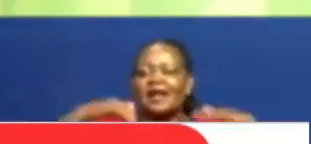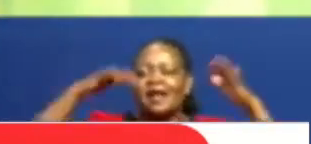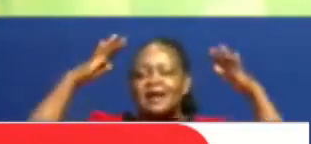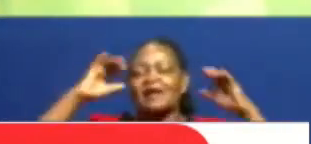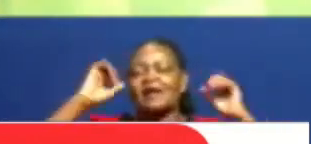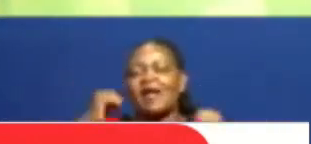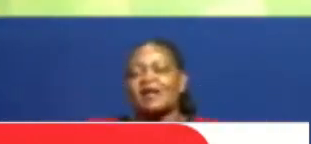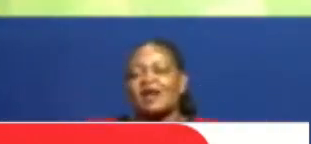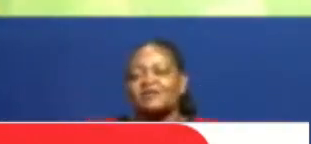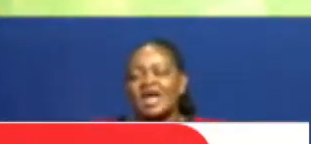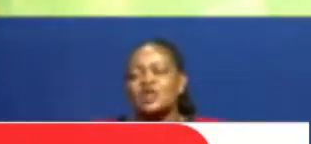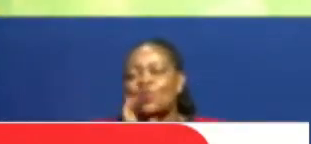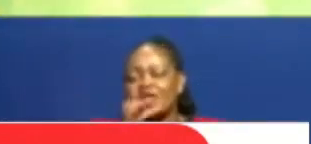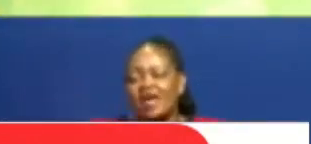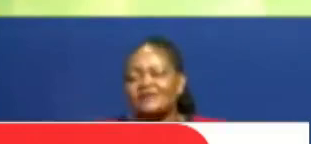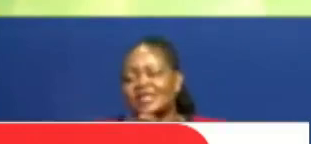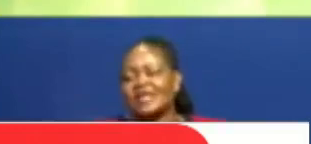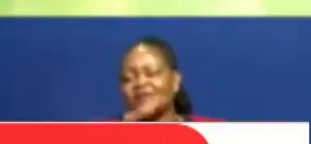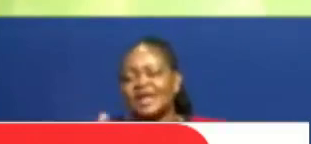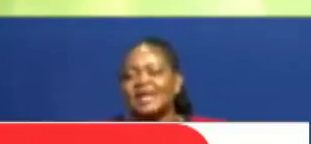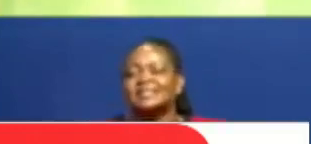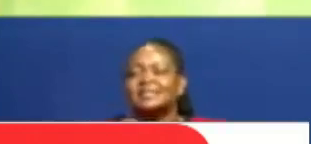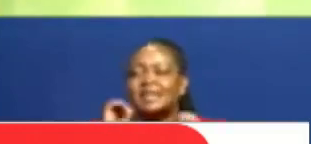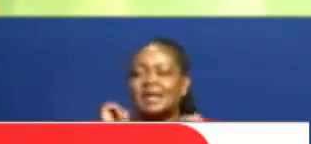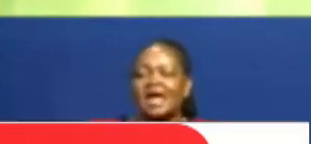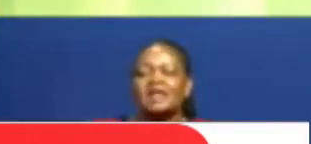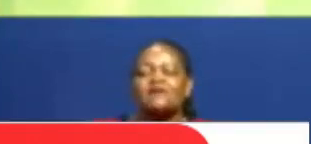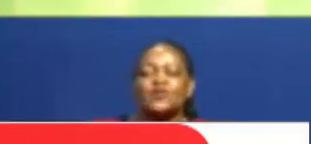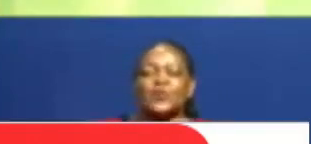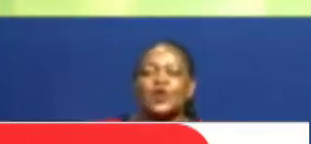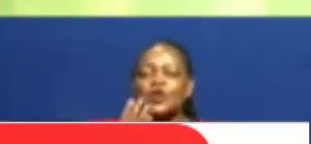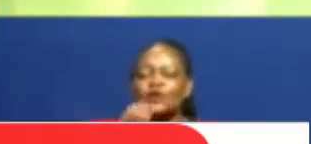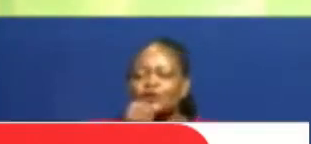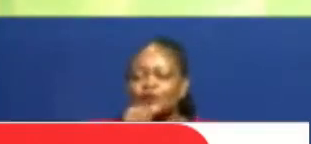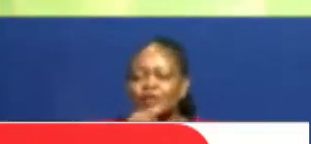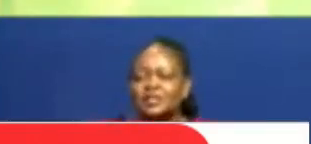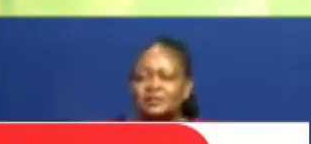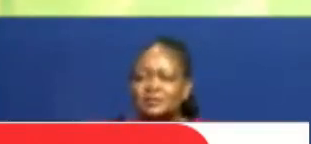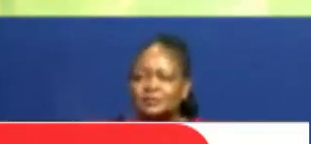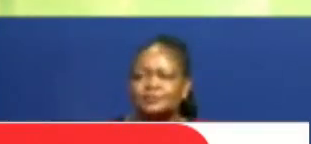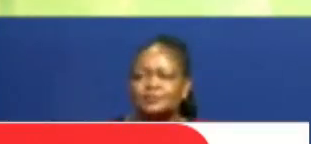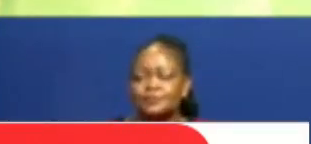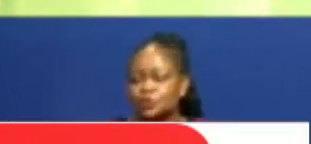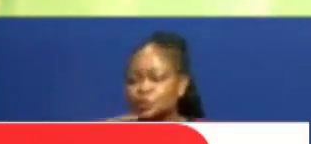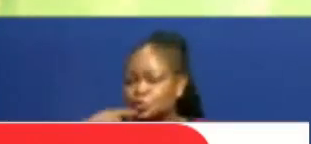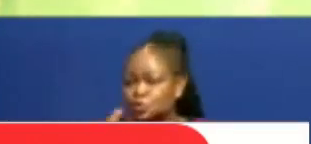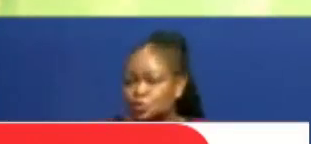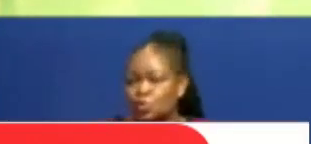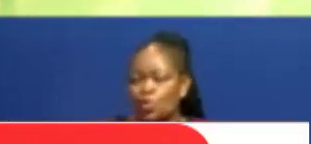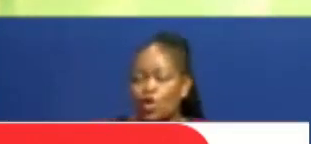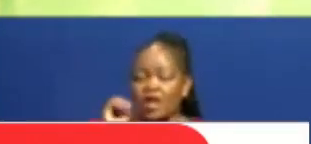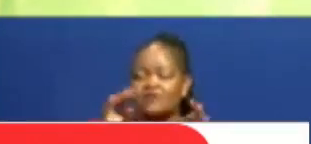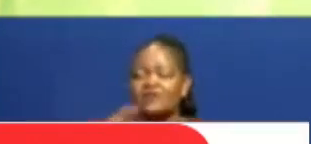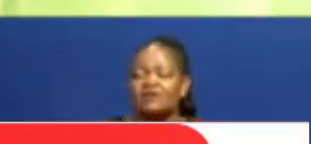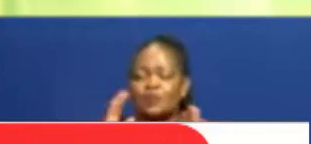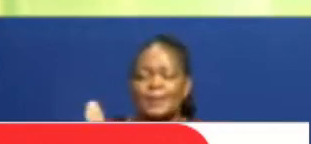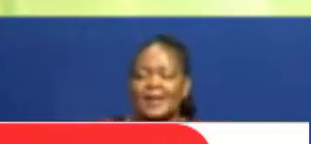ipatikane, maji ipatikane, ndio tuweze kuzalisha chakula. Kwa hivyo kama kuna